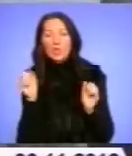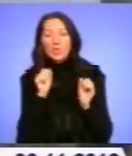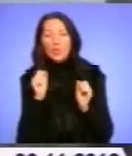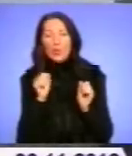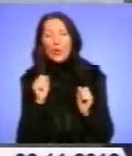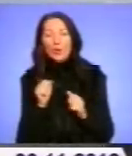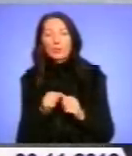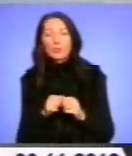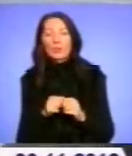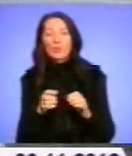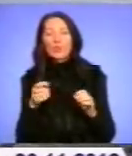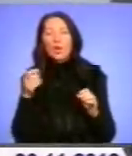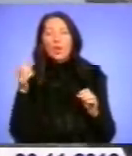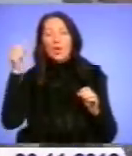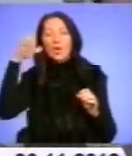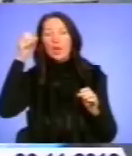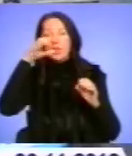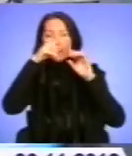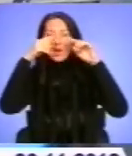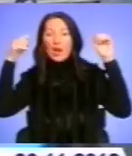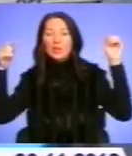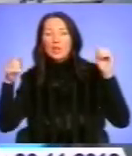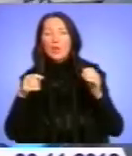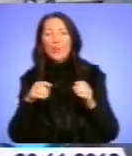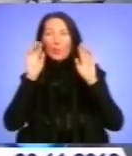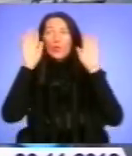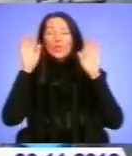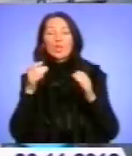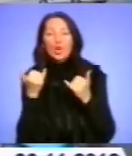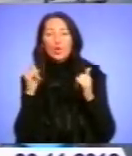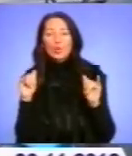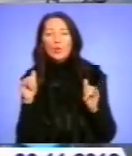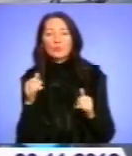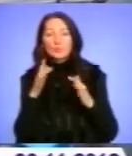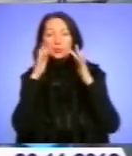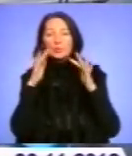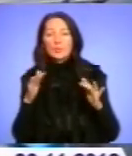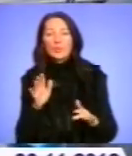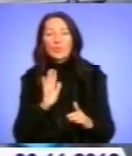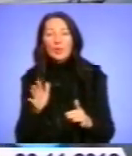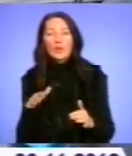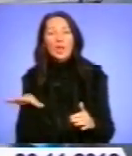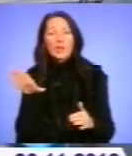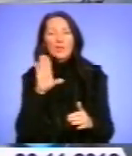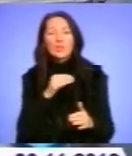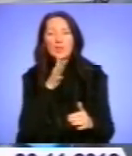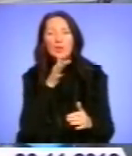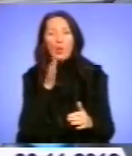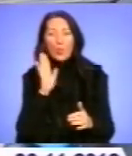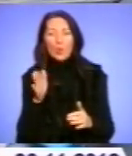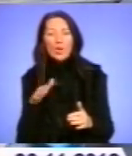гірлянди вже повішали, знаєте, ну, чудово. А ялинка буває, вона була во всі времена, бо всі